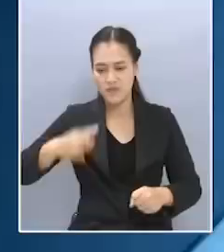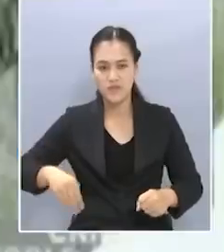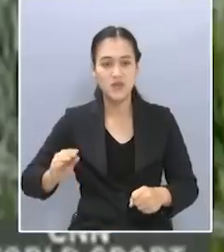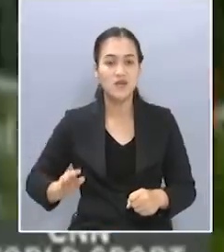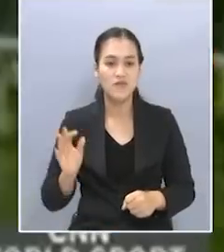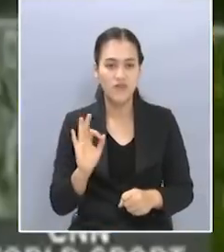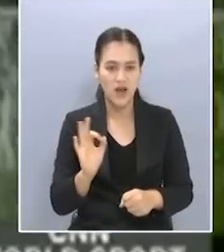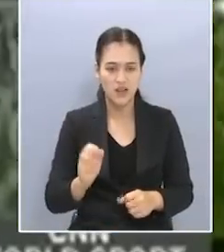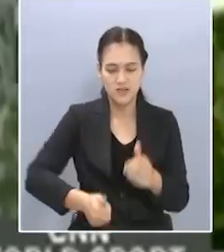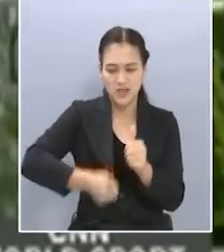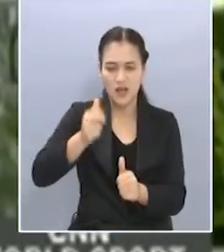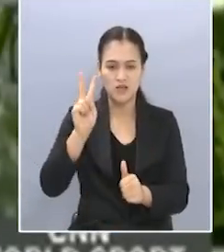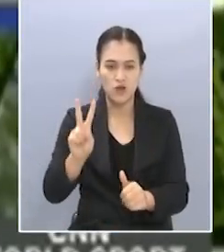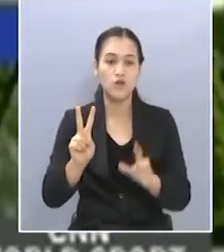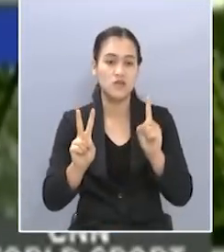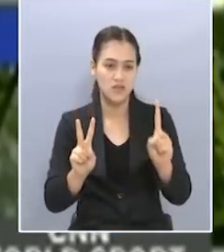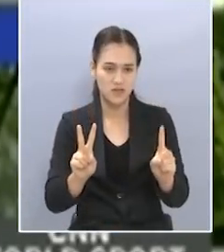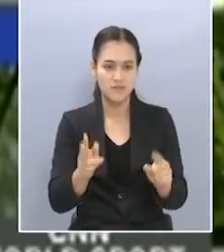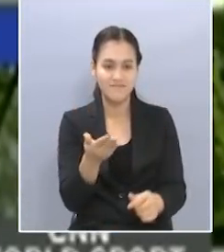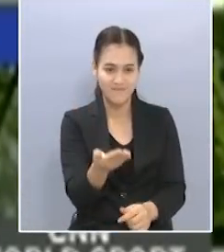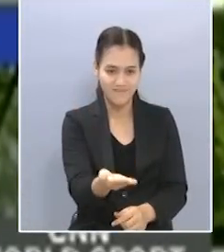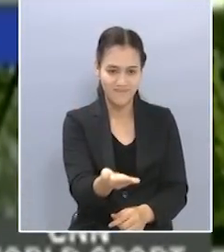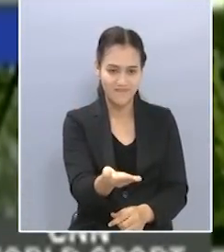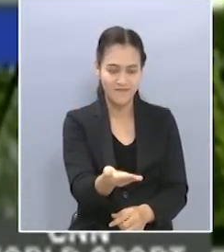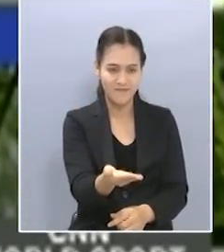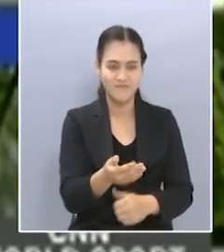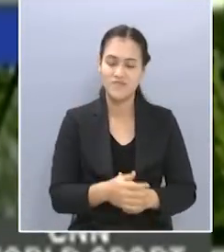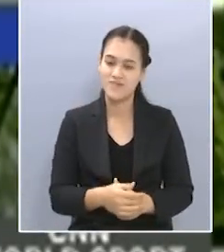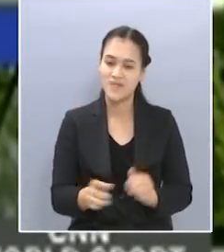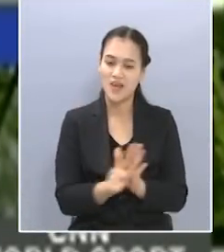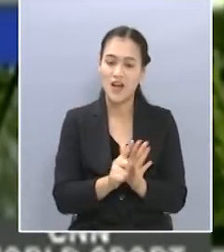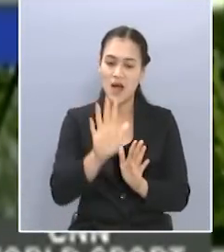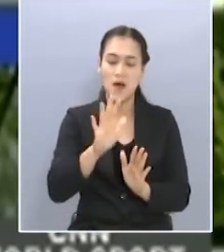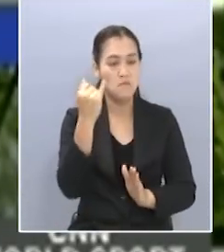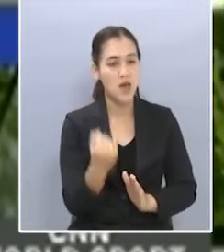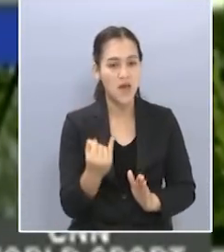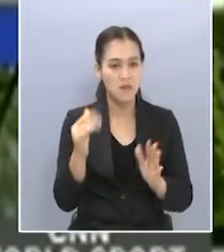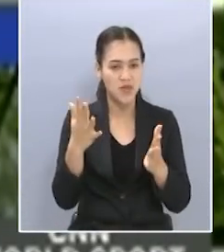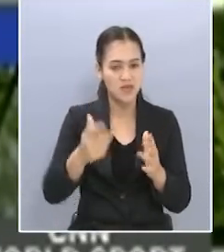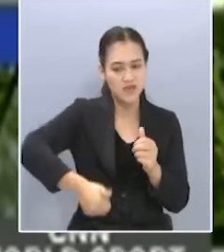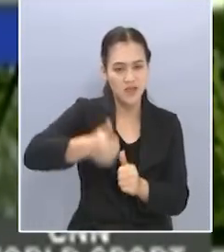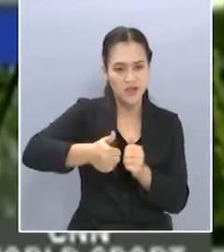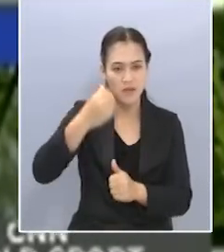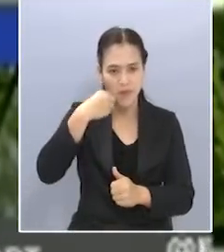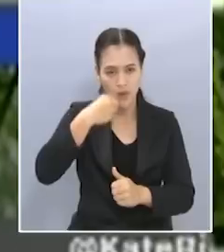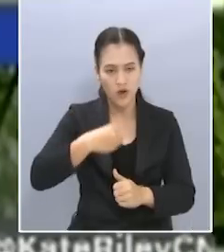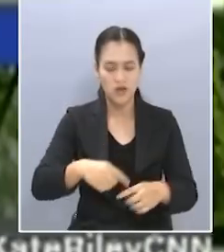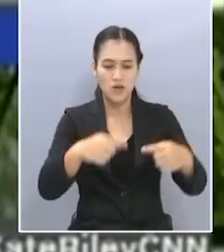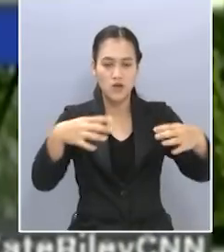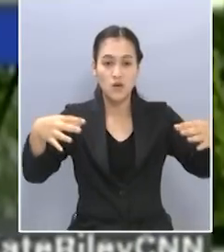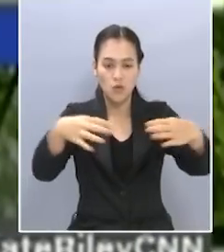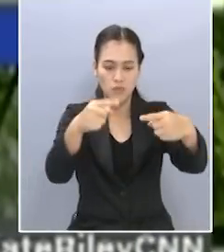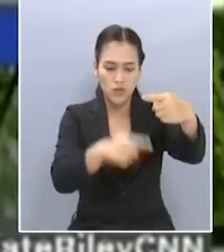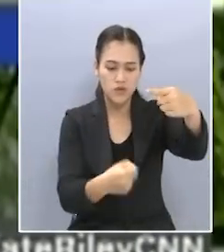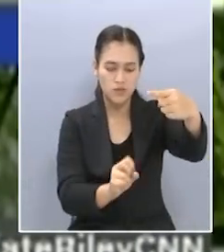ไป 2-1 ครับเท่ากับว่า5นัดไม่แพ้ใครเลยแล้วก็ได้เข้าไปสู่รอบ16ทีมสุดท้ายอย่างแน่นอ